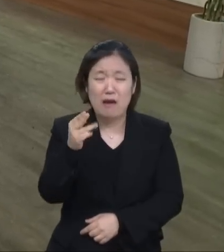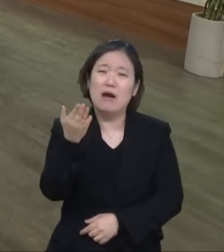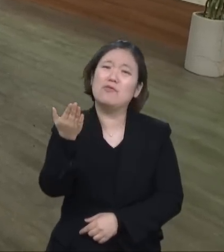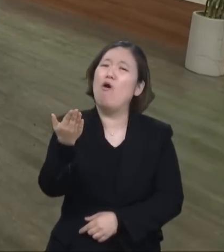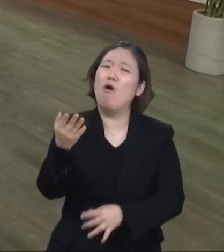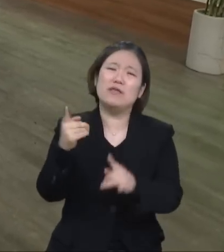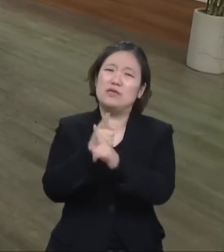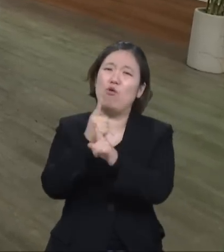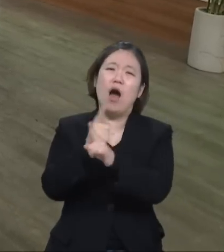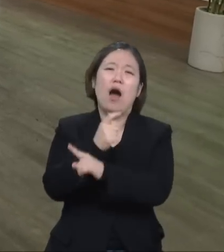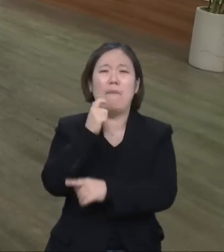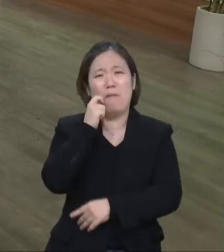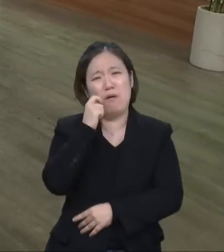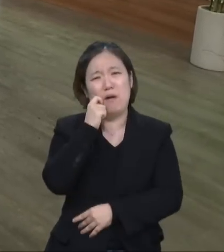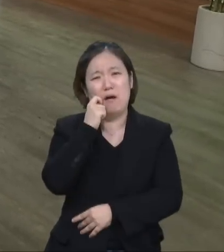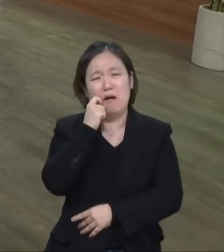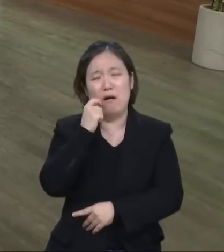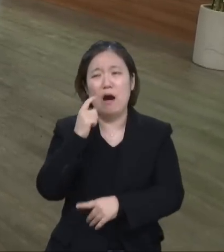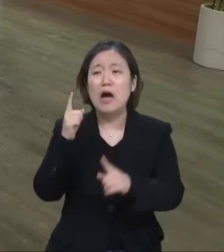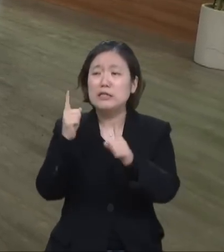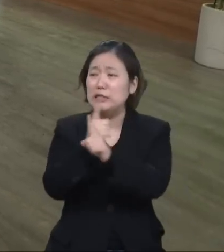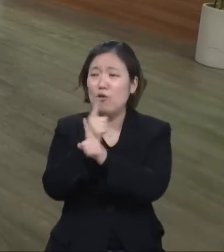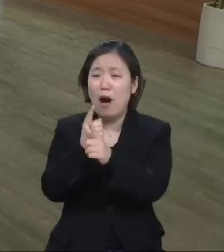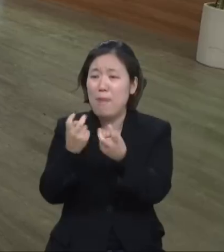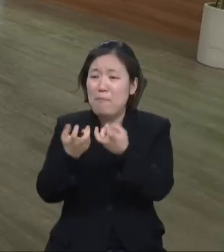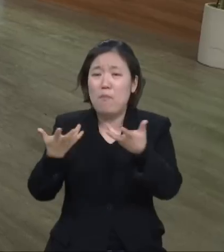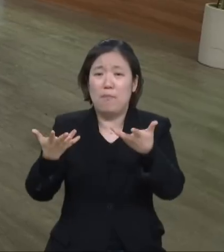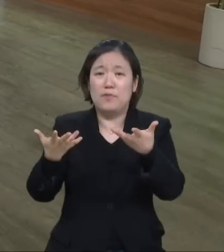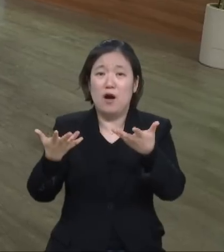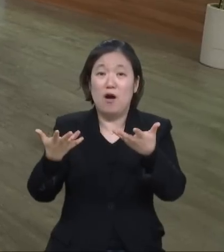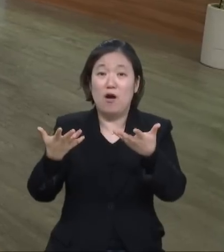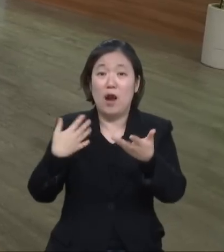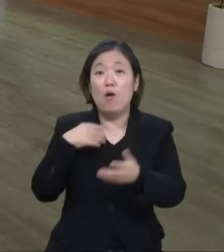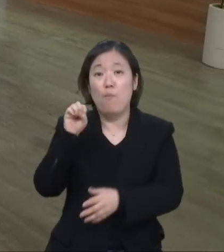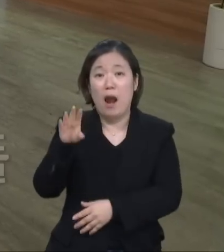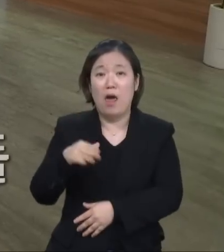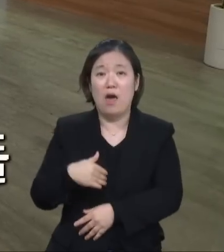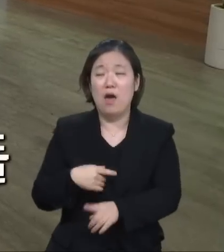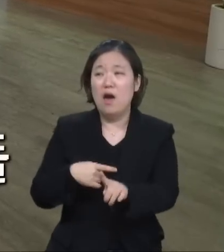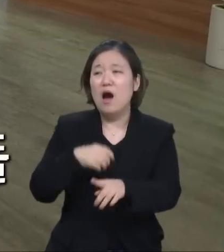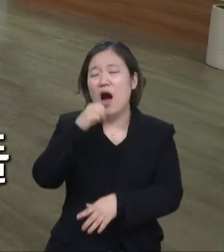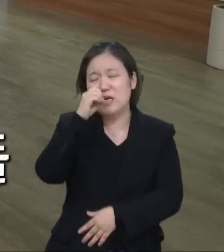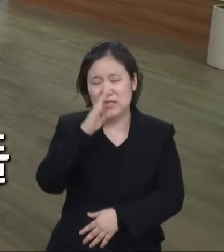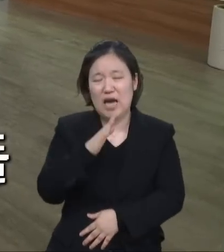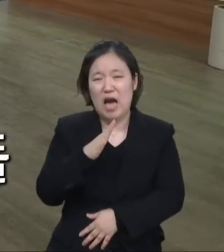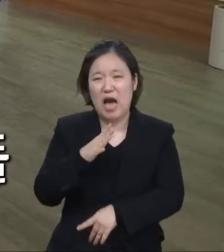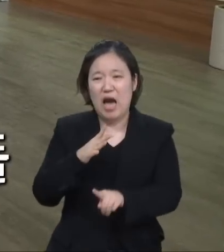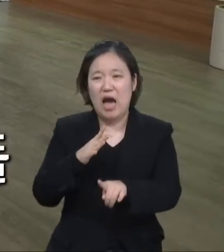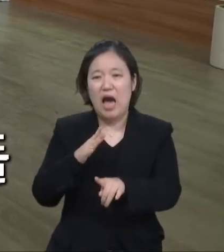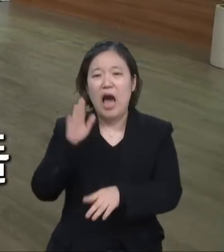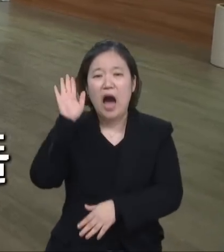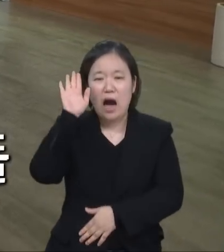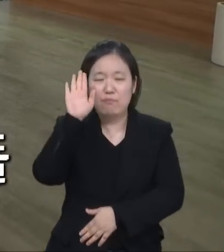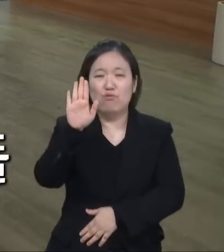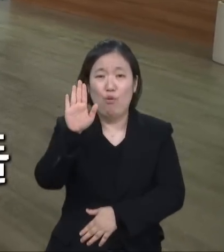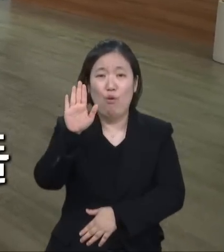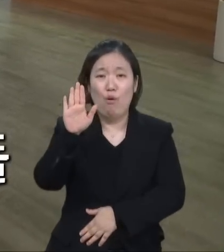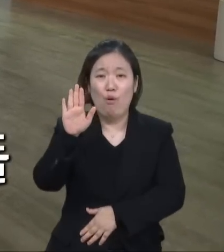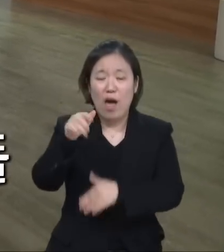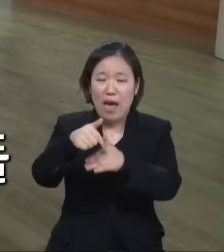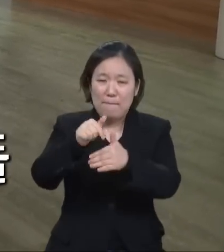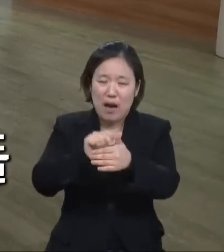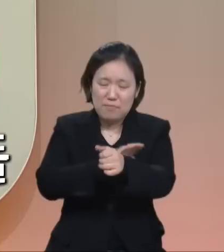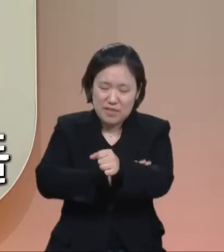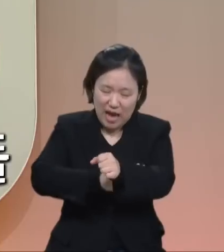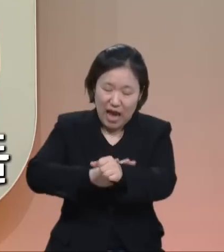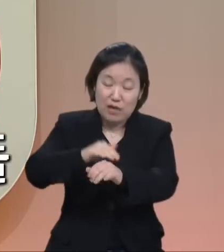치료할 길이 없습니다 도저히 손을 쓸 수가 없습니다 그냥 이제 남은 남은 기한 동안 마음을